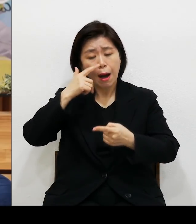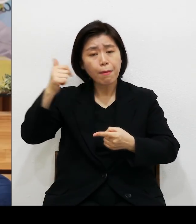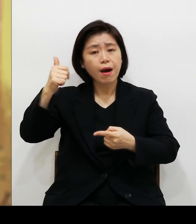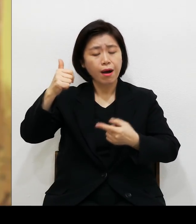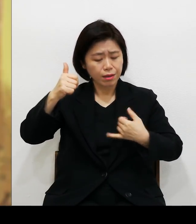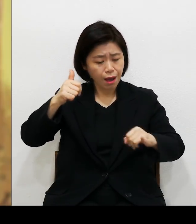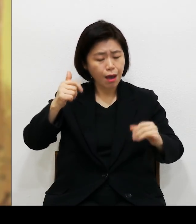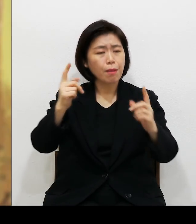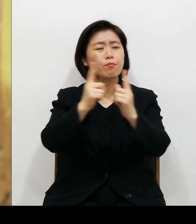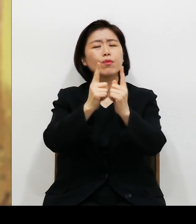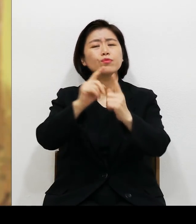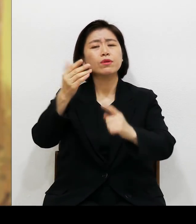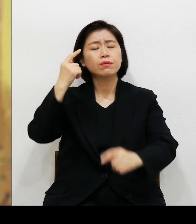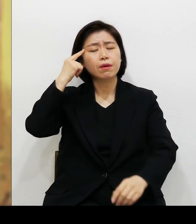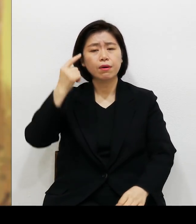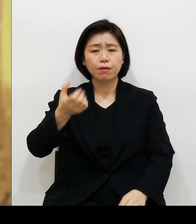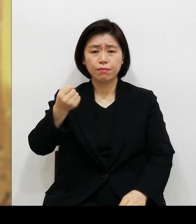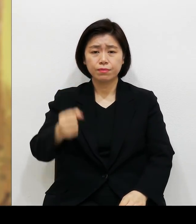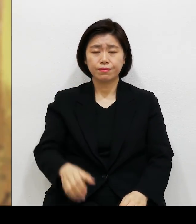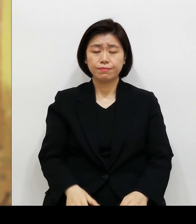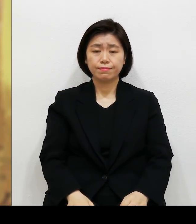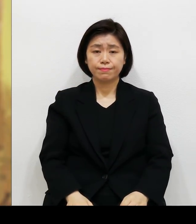막.